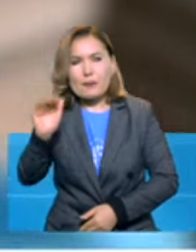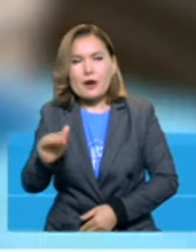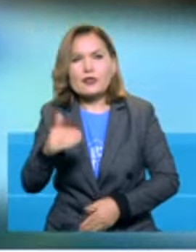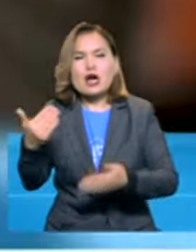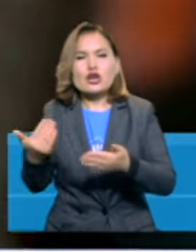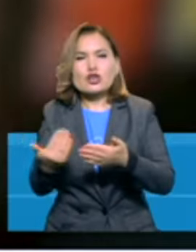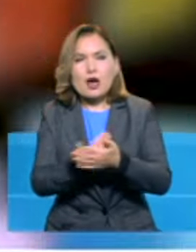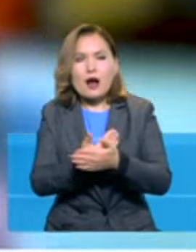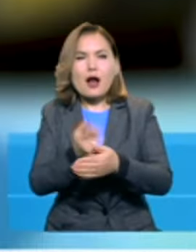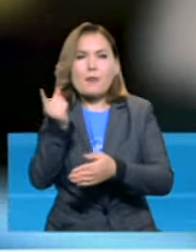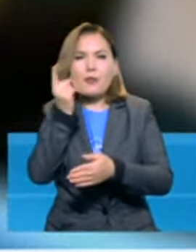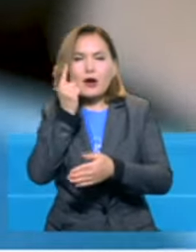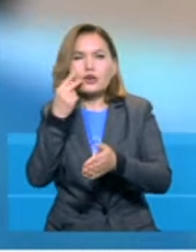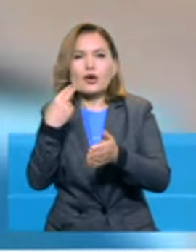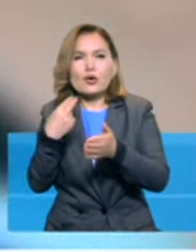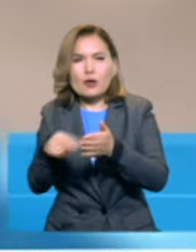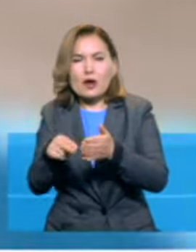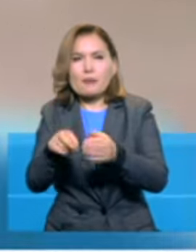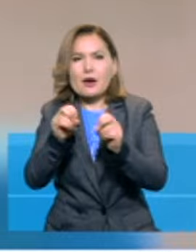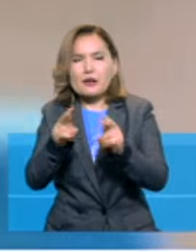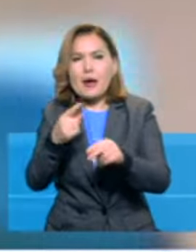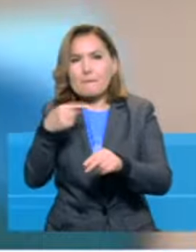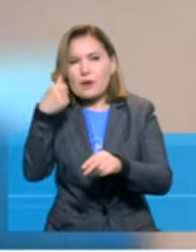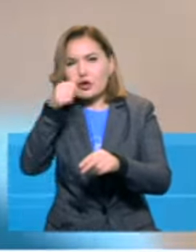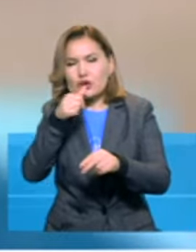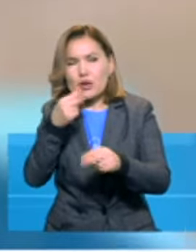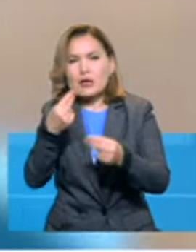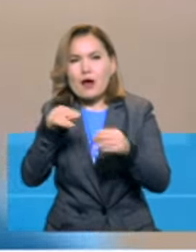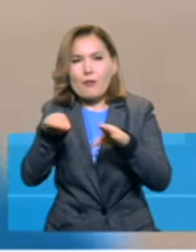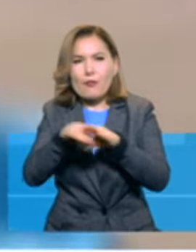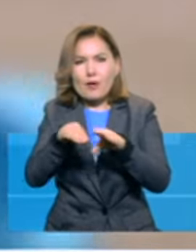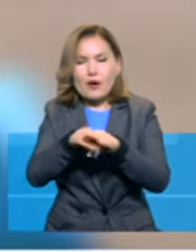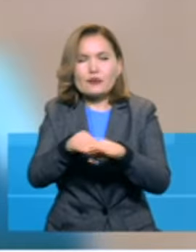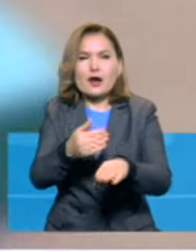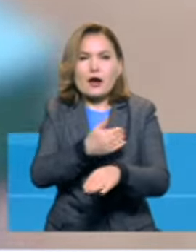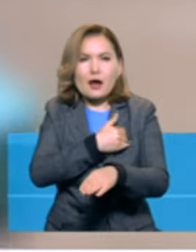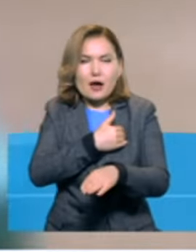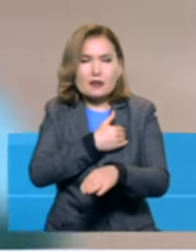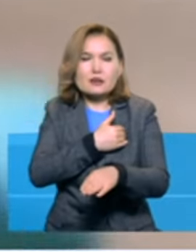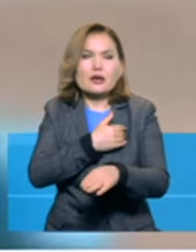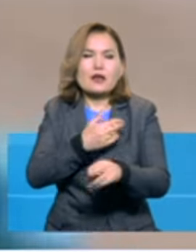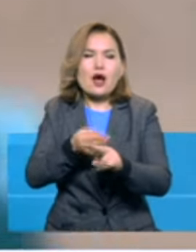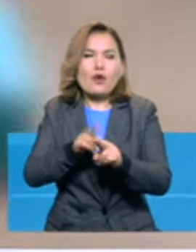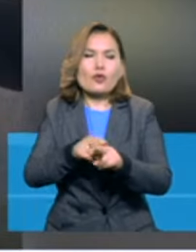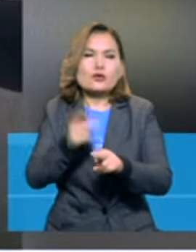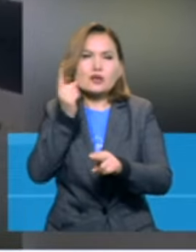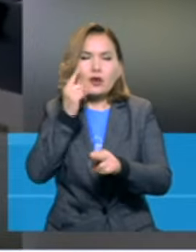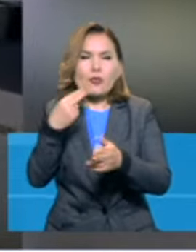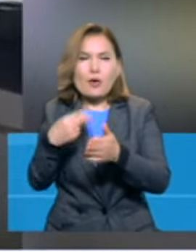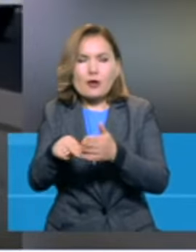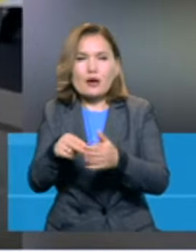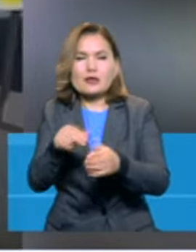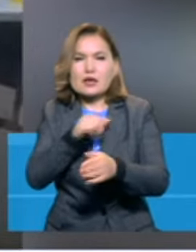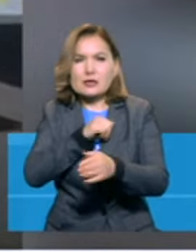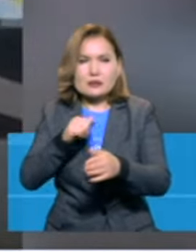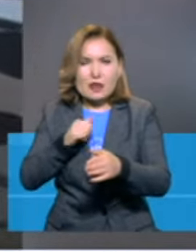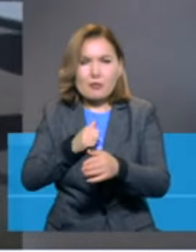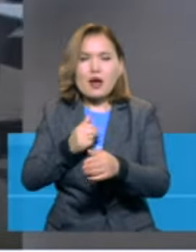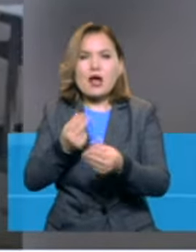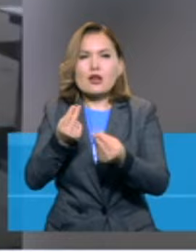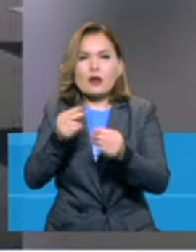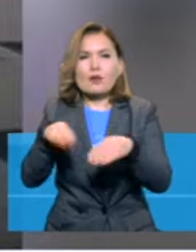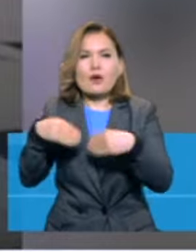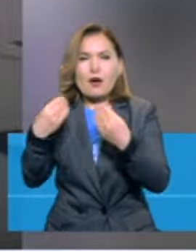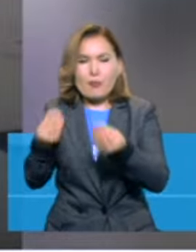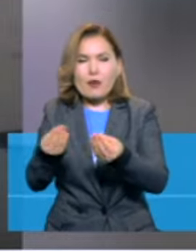мобильді телефон сатып алуға деп бір жыл жинаған ақшасын су тасқынан зардап шеккен аймақтарға көмекке жіберген екен.